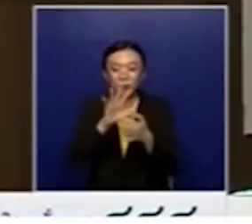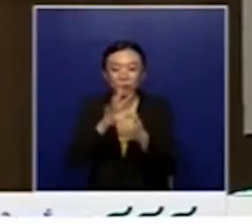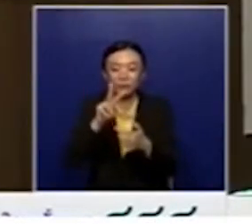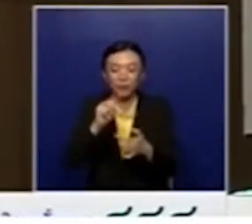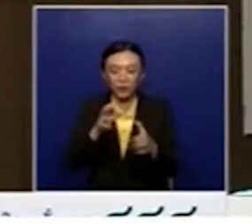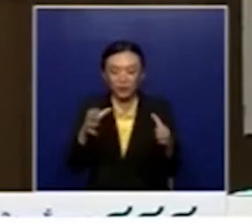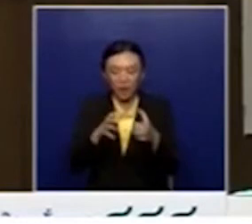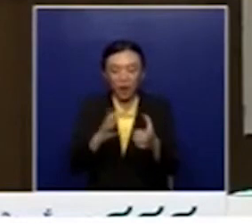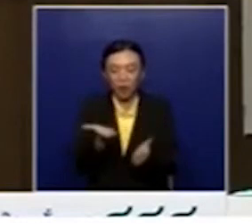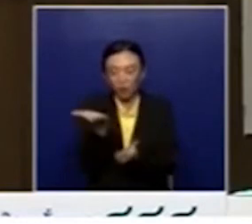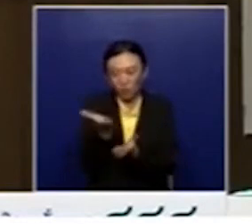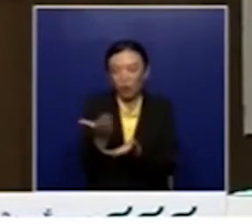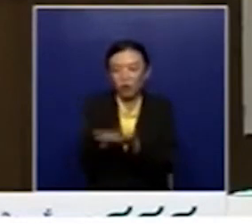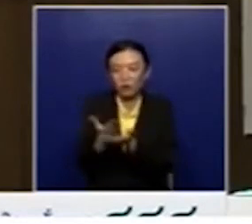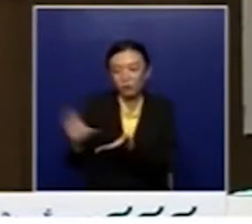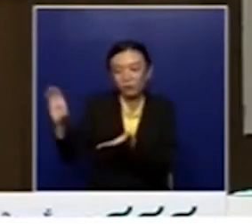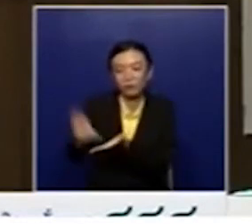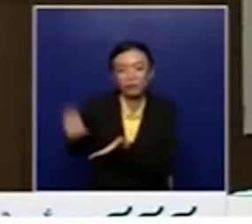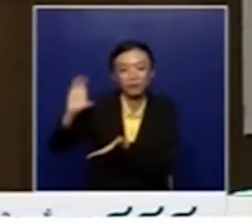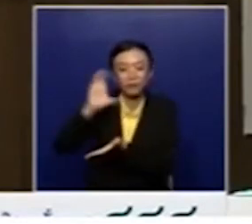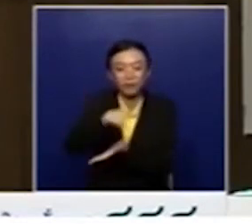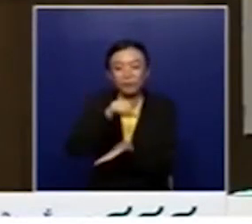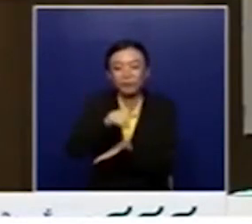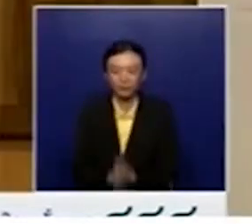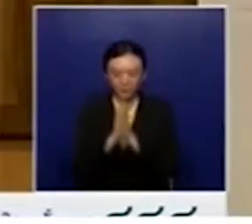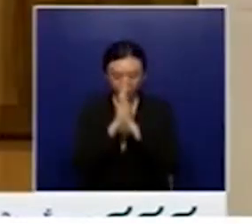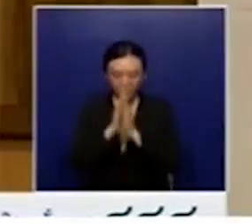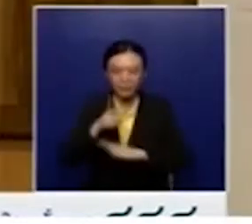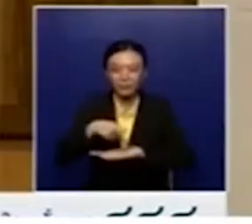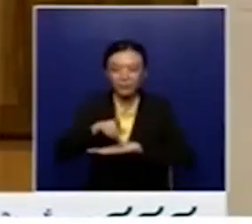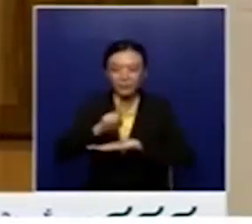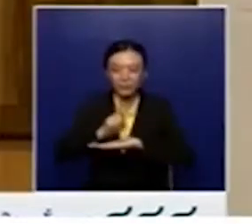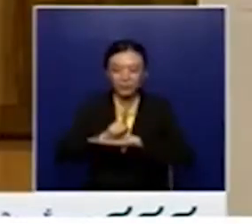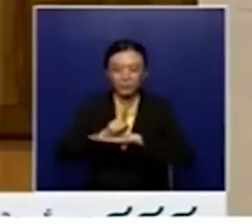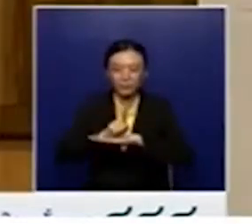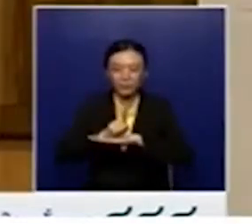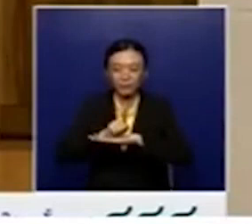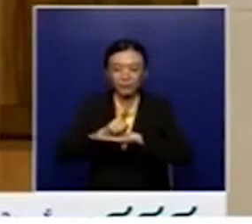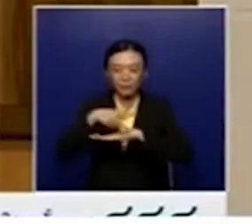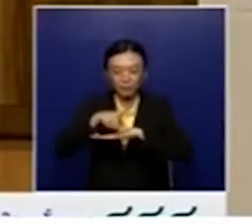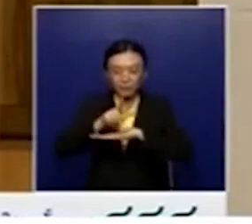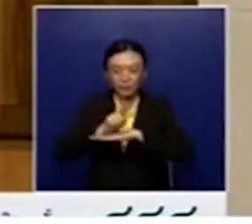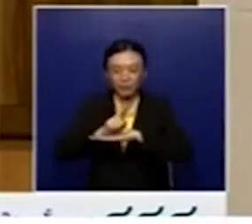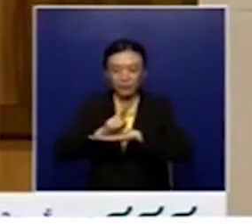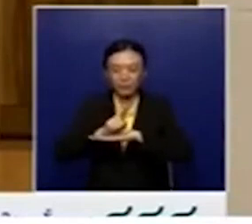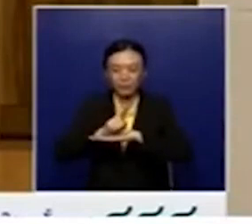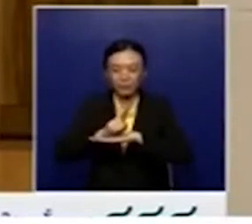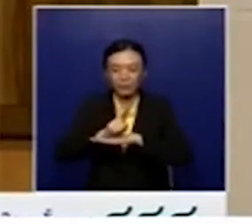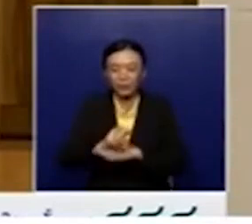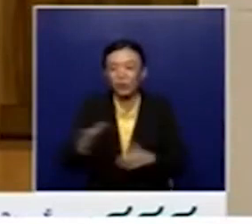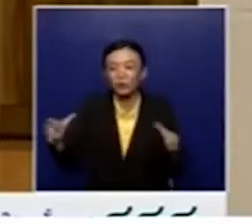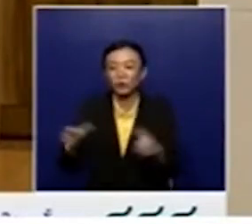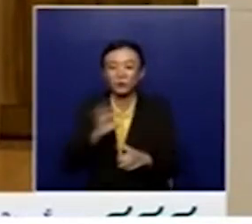ในวาระแรกนะครับมีผู้ลงเสียงทั้งสิ้น 358เสียงเห็นด้วย 354เสียงงดออกเสียง 3เสียงไม่ลงคะแนน 1